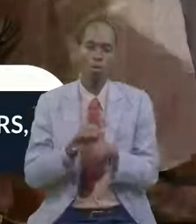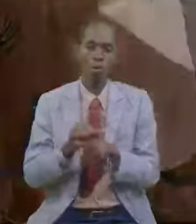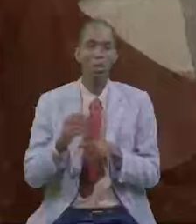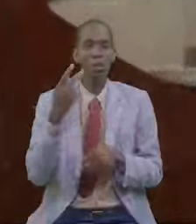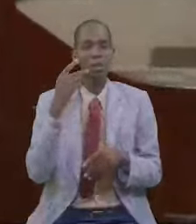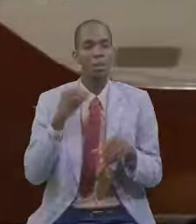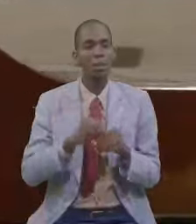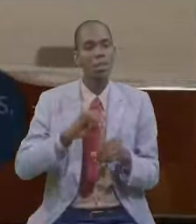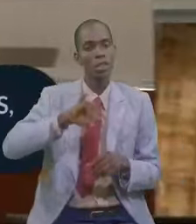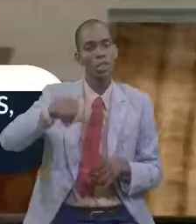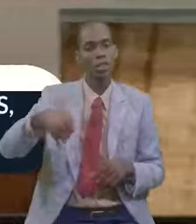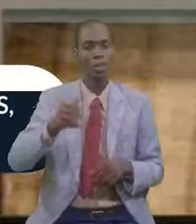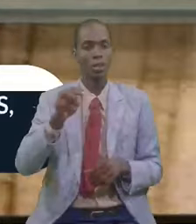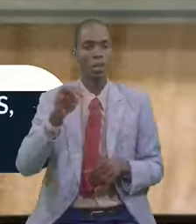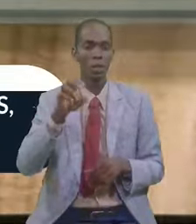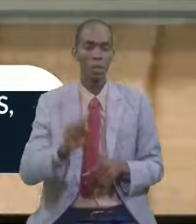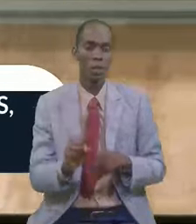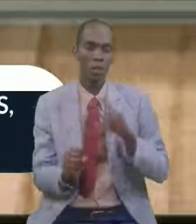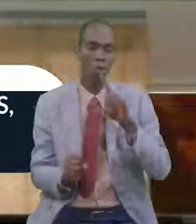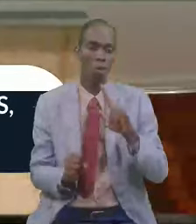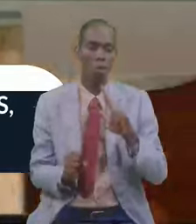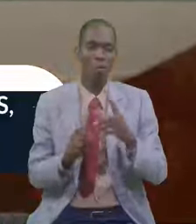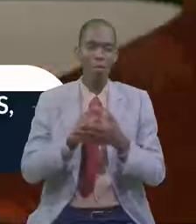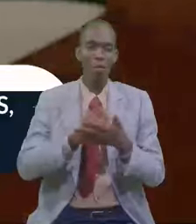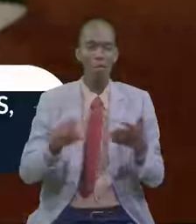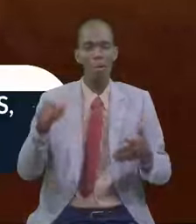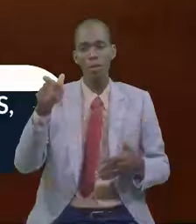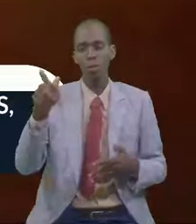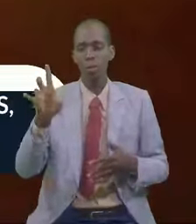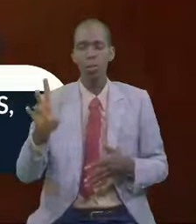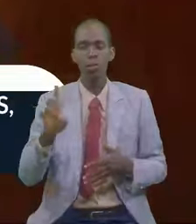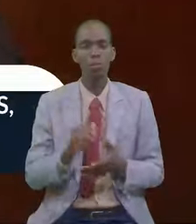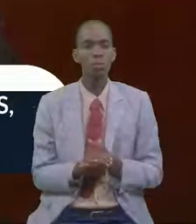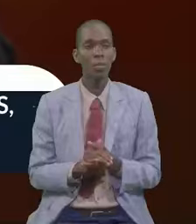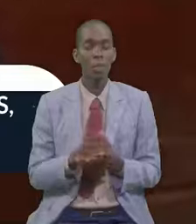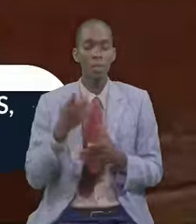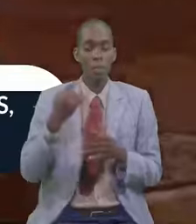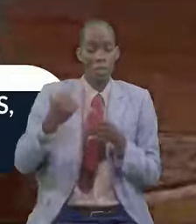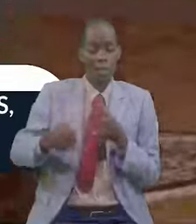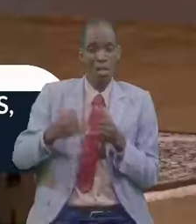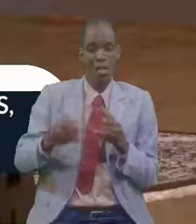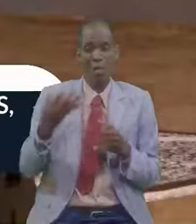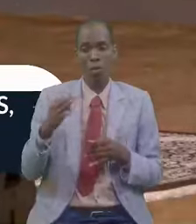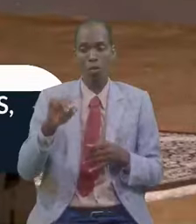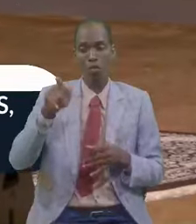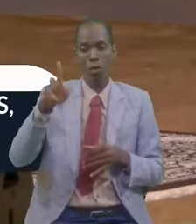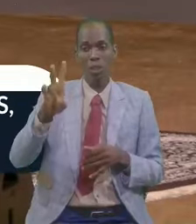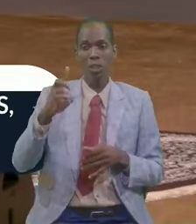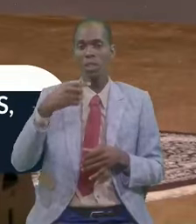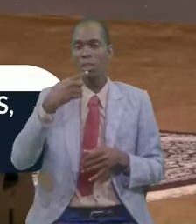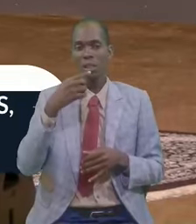mondanité. Jacques 1, verset 27. La dernière partie